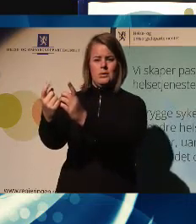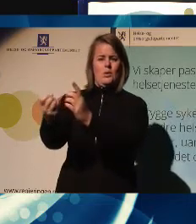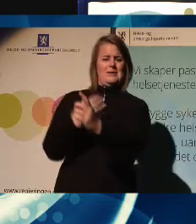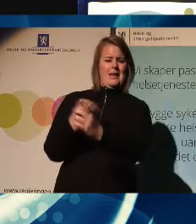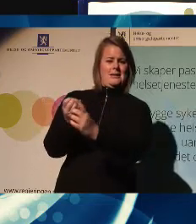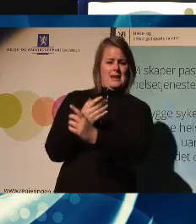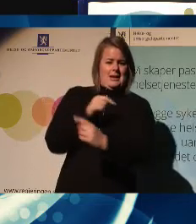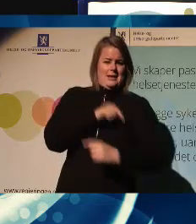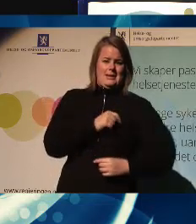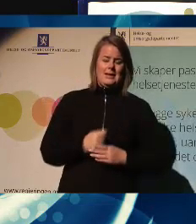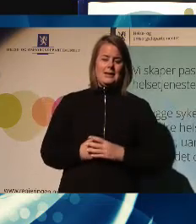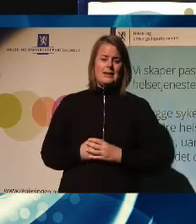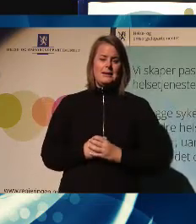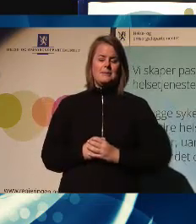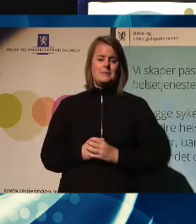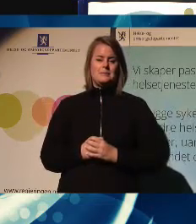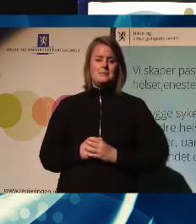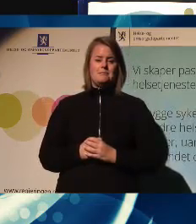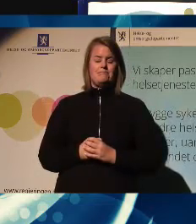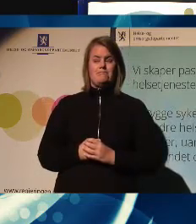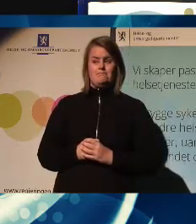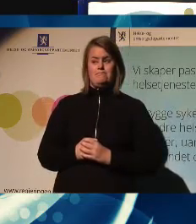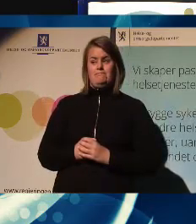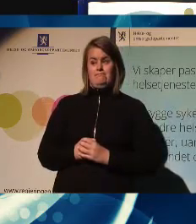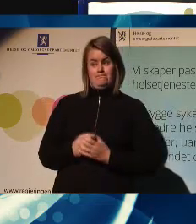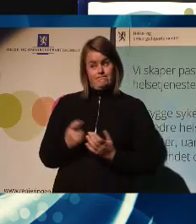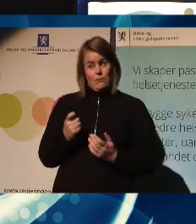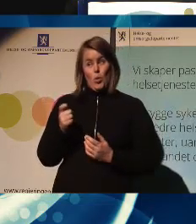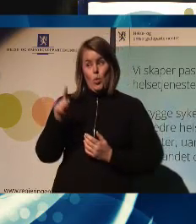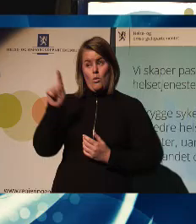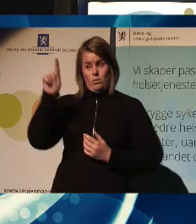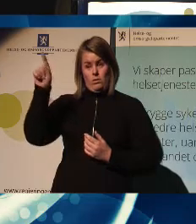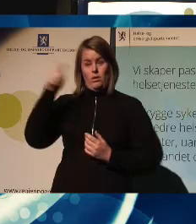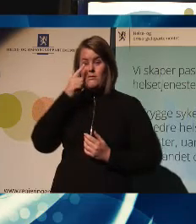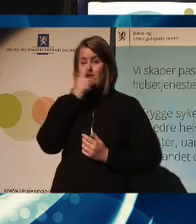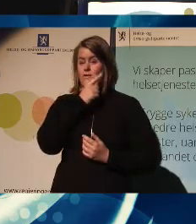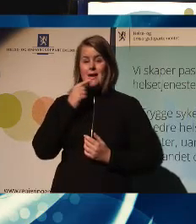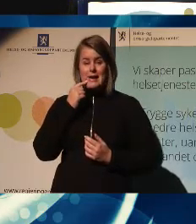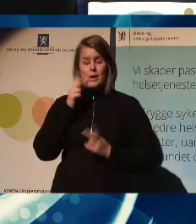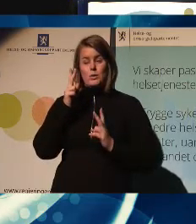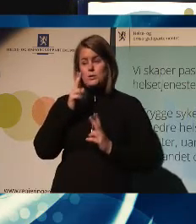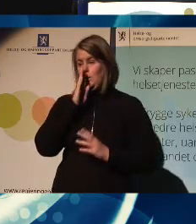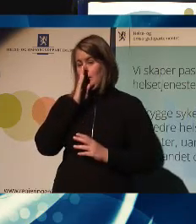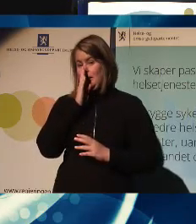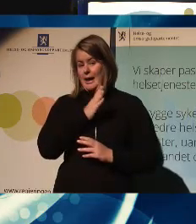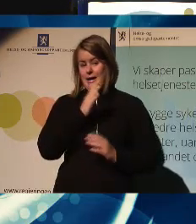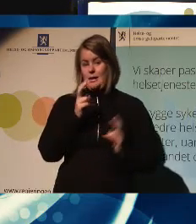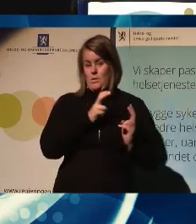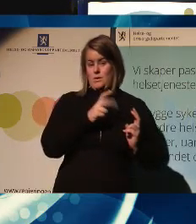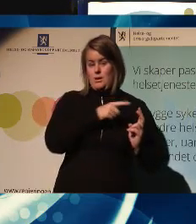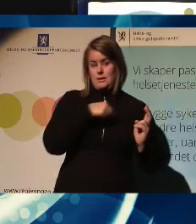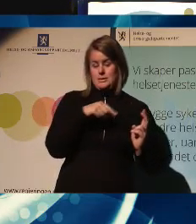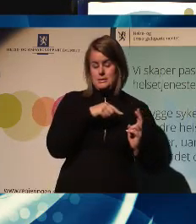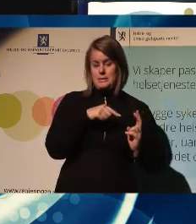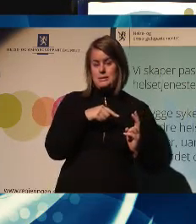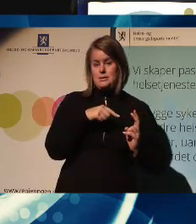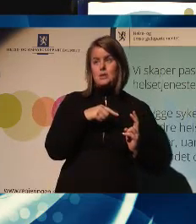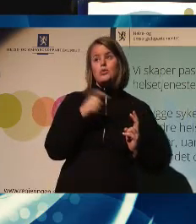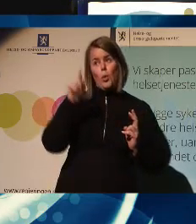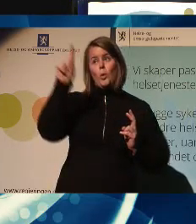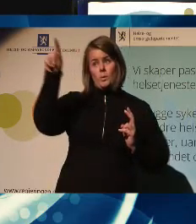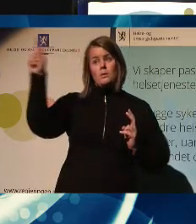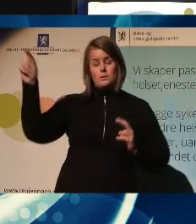oss. Foreldre kan selvfølgelig også ta direkte kontakt. Det det en del som